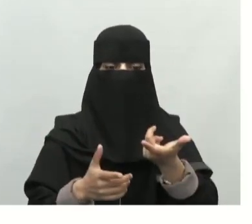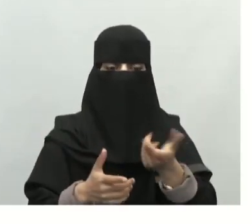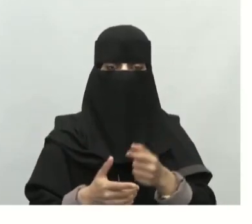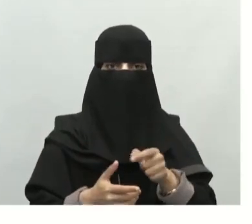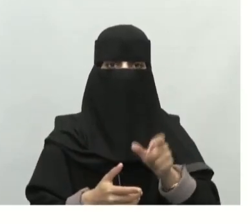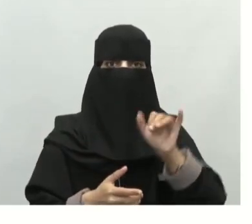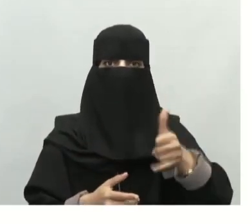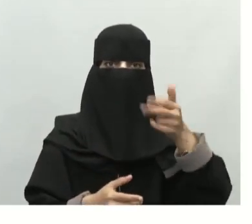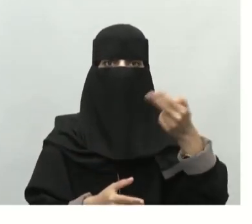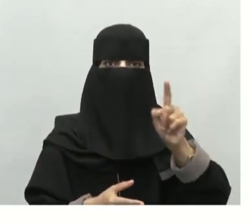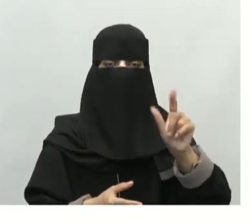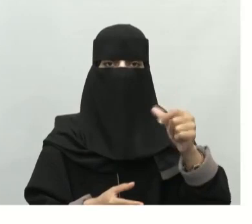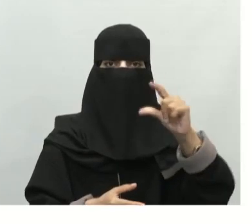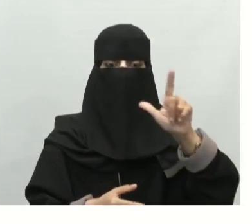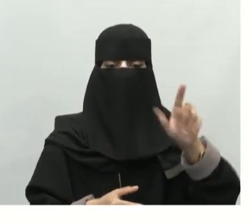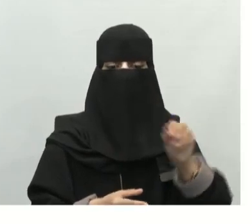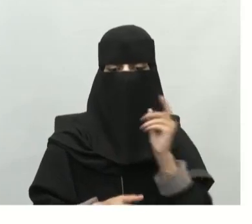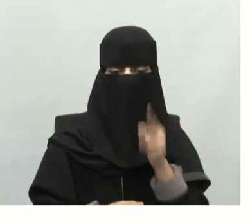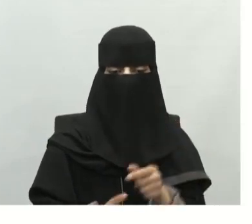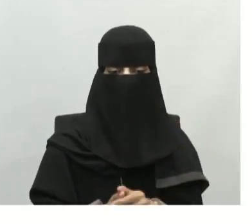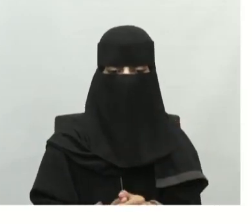الله انها سلحفاه